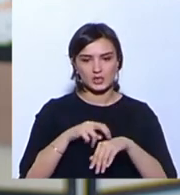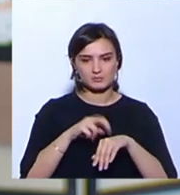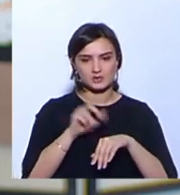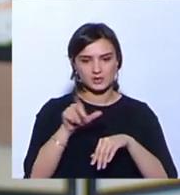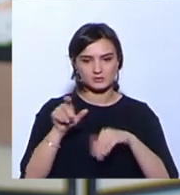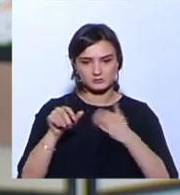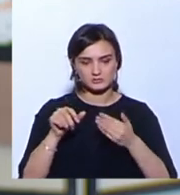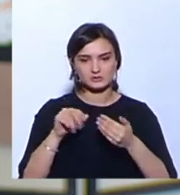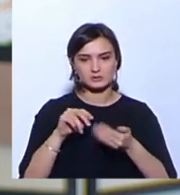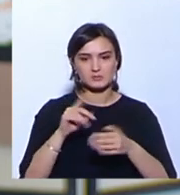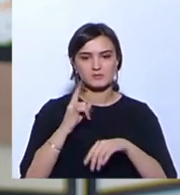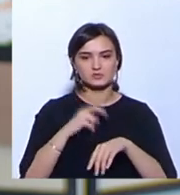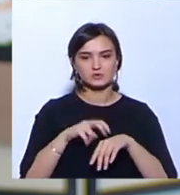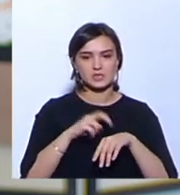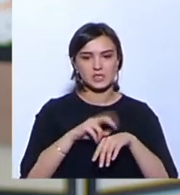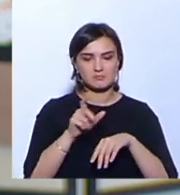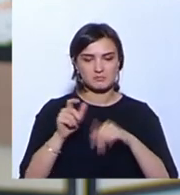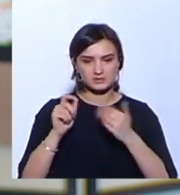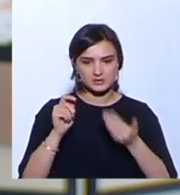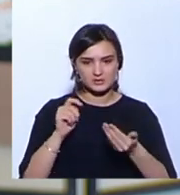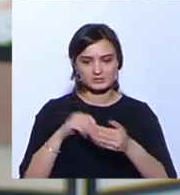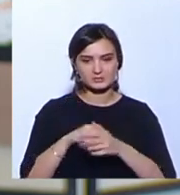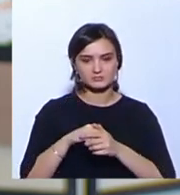გასტროენტეროლოგებთან, პედიატრებთან.